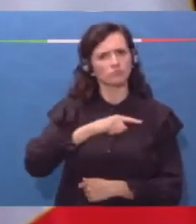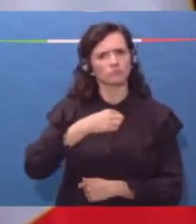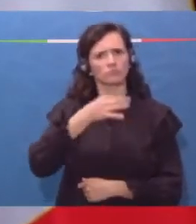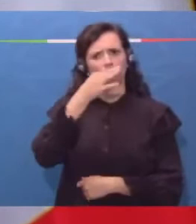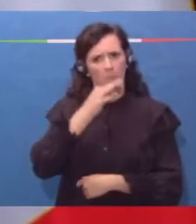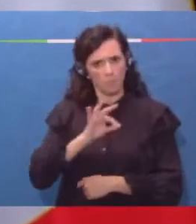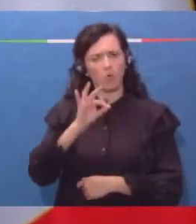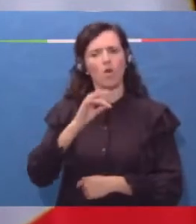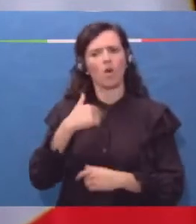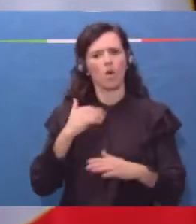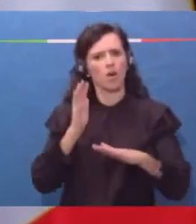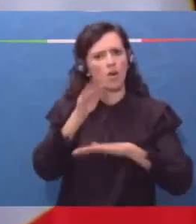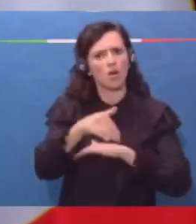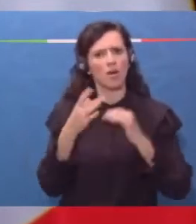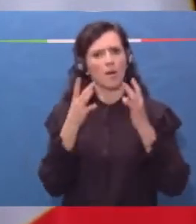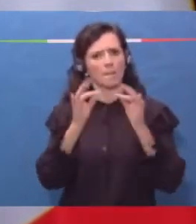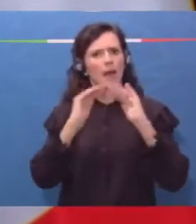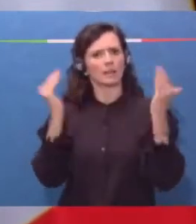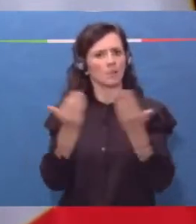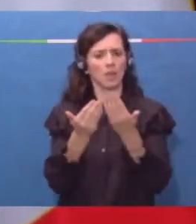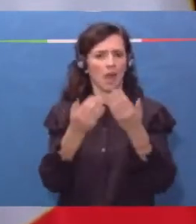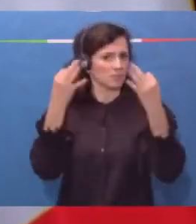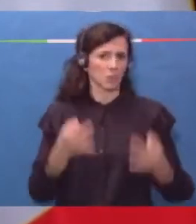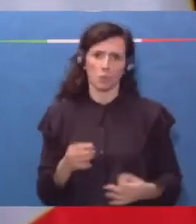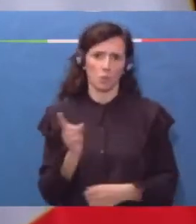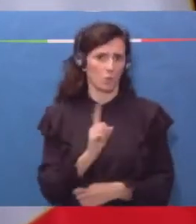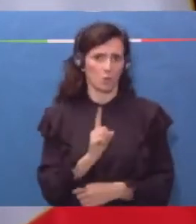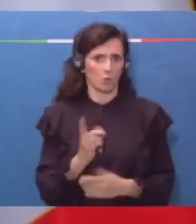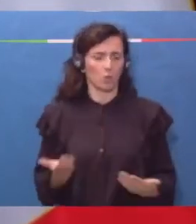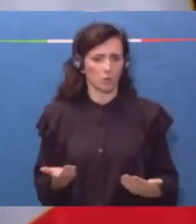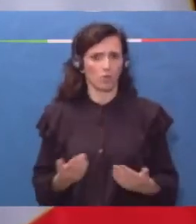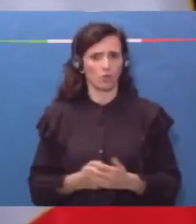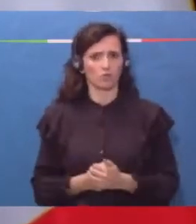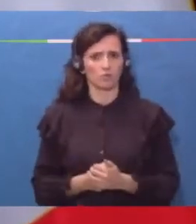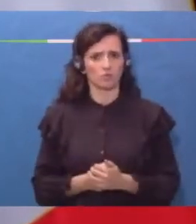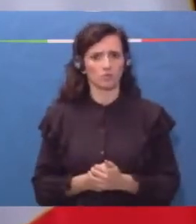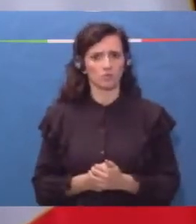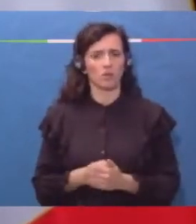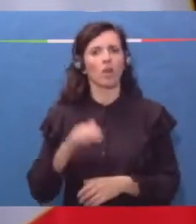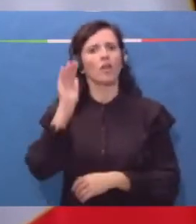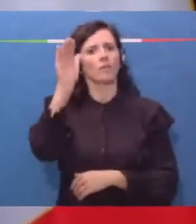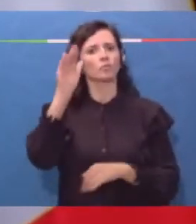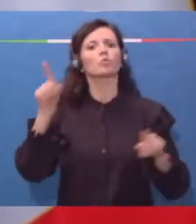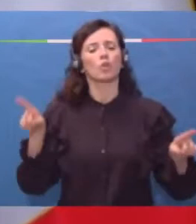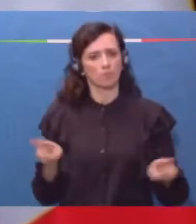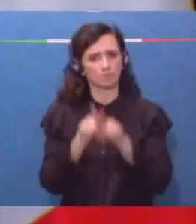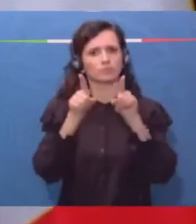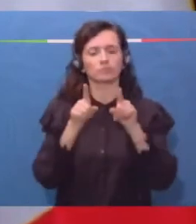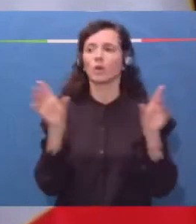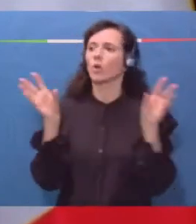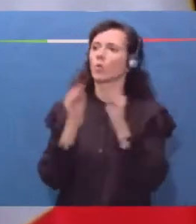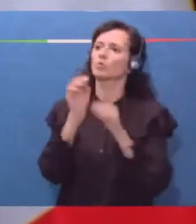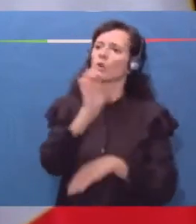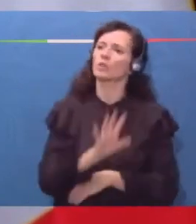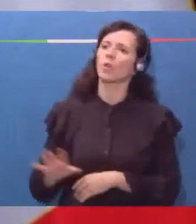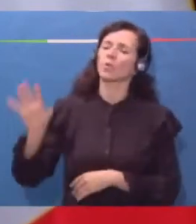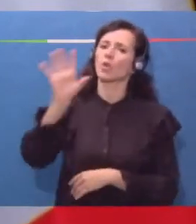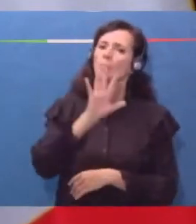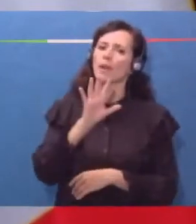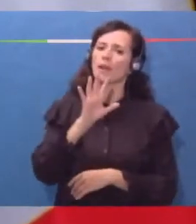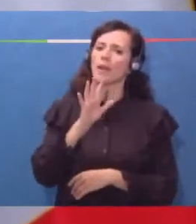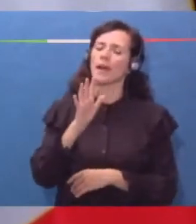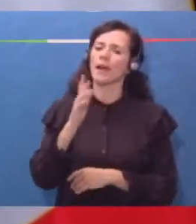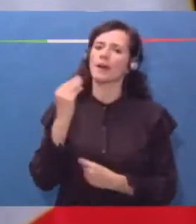attraverso la pandemia, non ce l'avremmo fatta. Ma anche in futuro l'Unione Europea